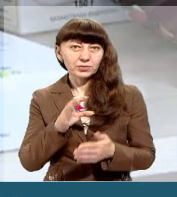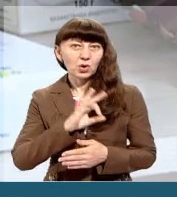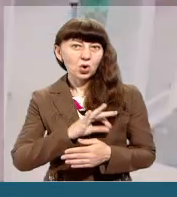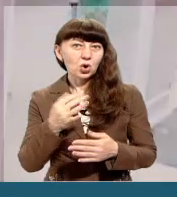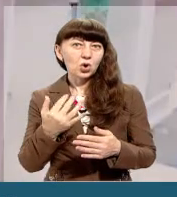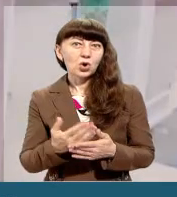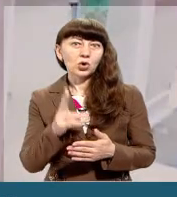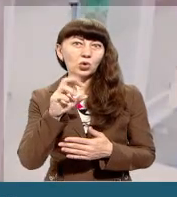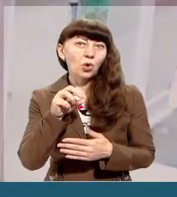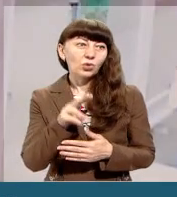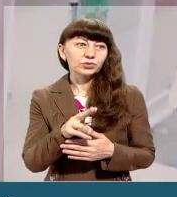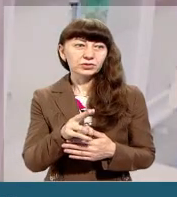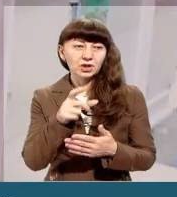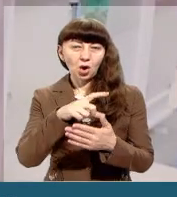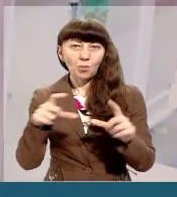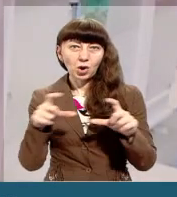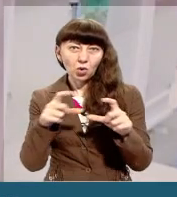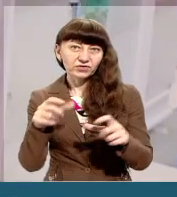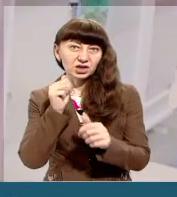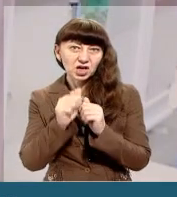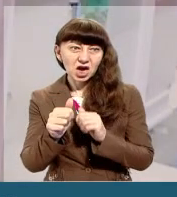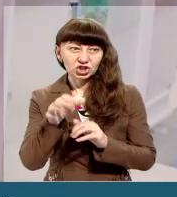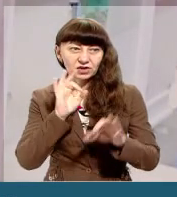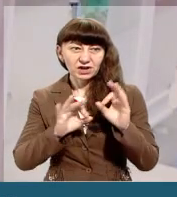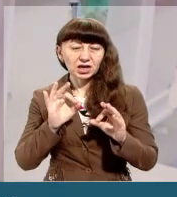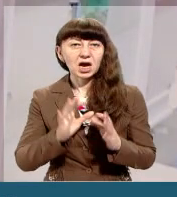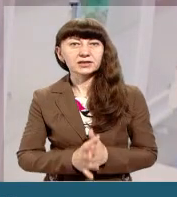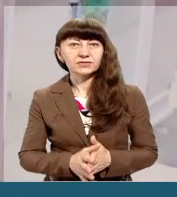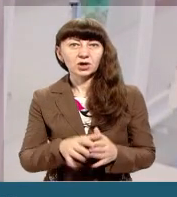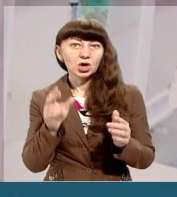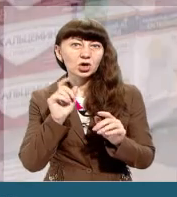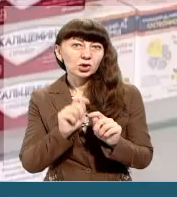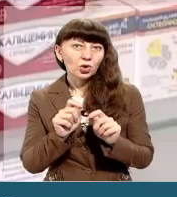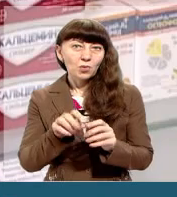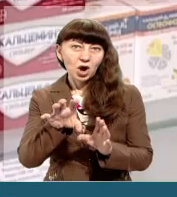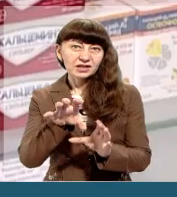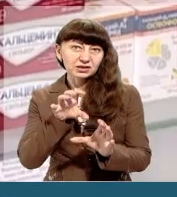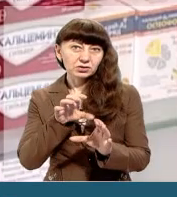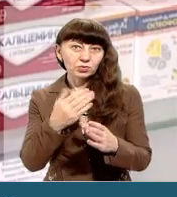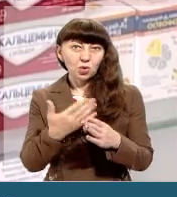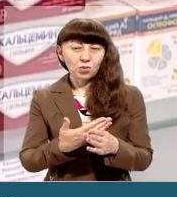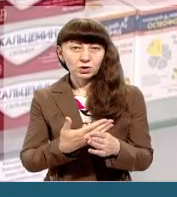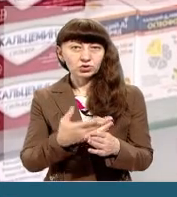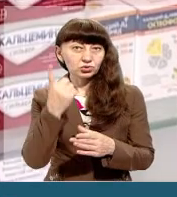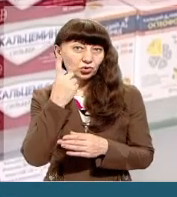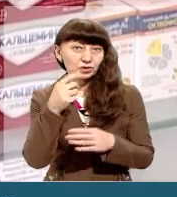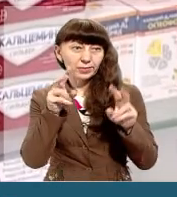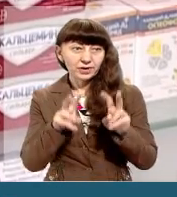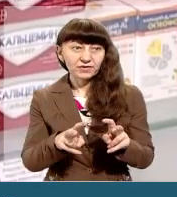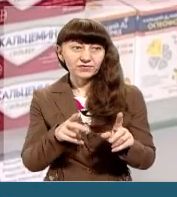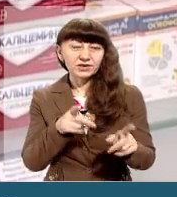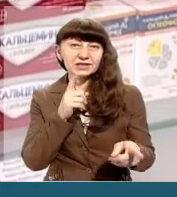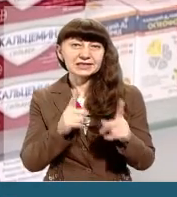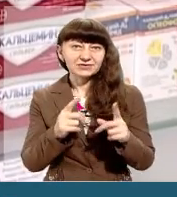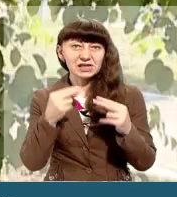уникальных цифровых кодов на упаковке каждого лекарственного средства, которые можно отсканировать с помощью камер телефона и проверить